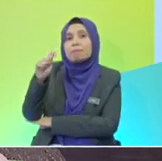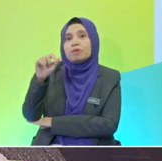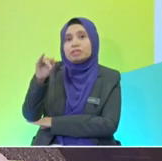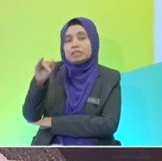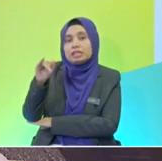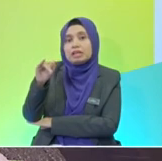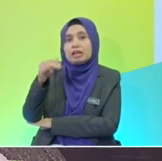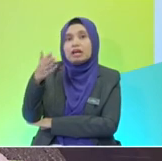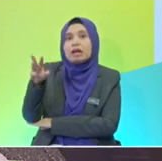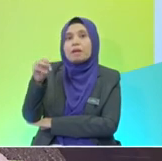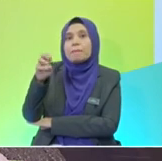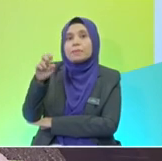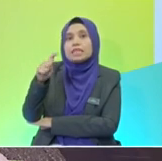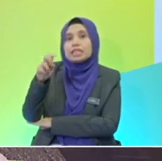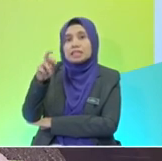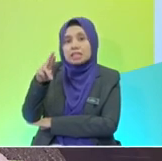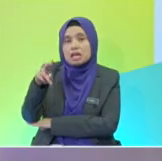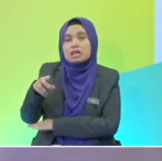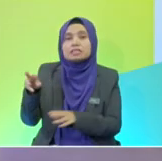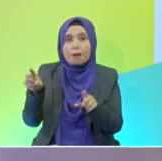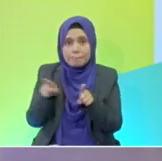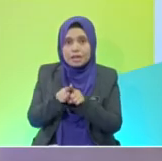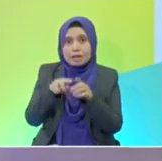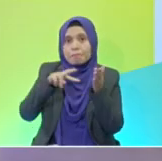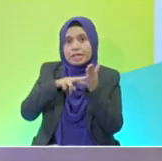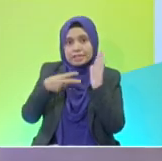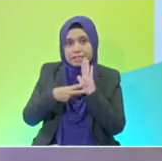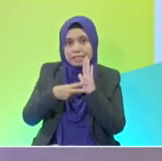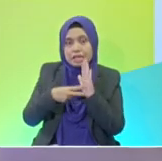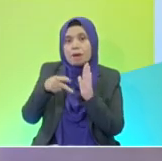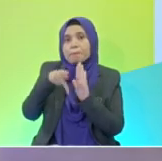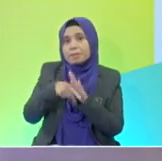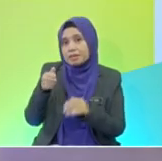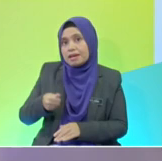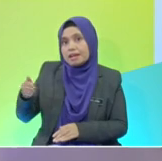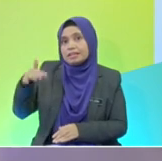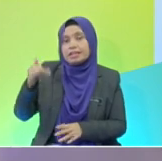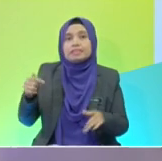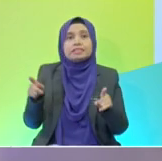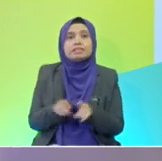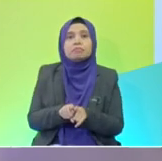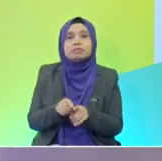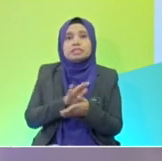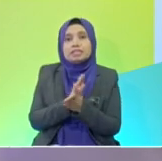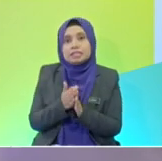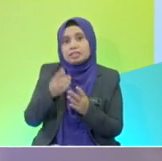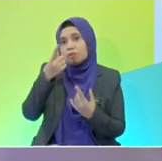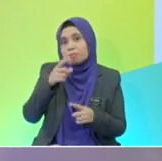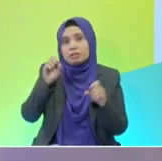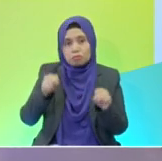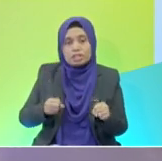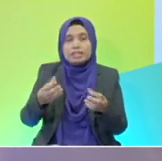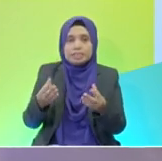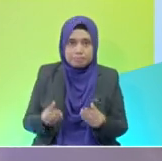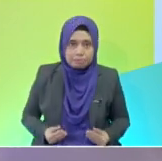dalam bahasa Inggris tapi dia membawa masuk yang sama peralatan yang sama jadi murid boleh diterima jawabannya satu markas